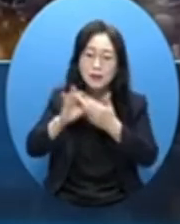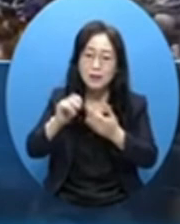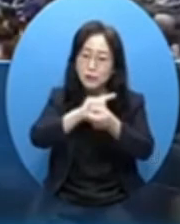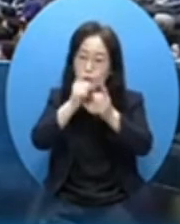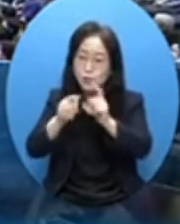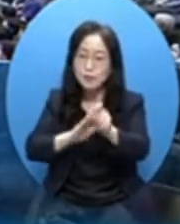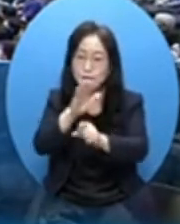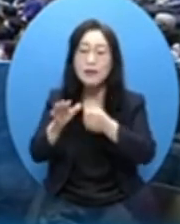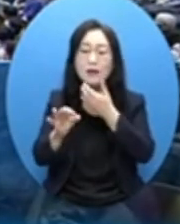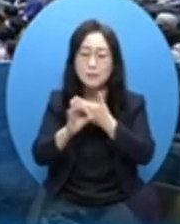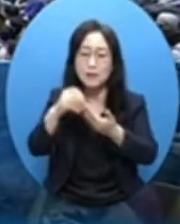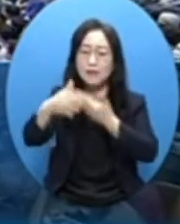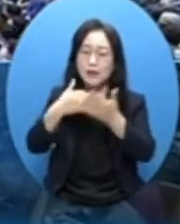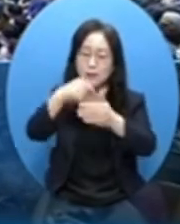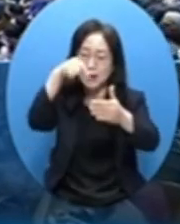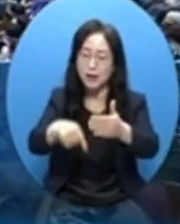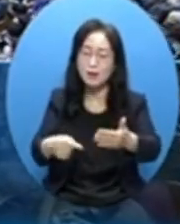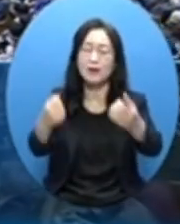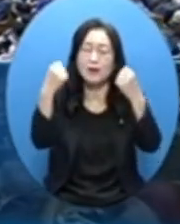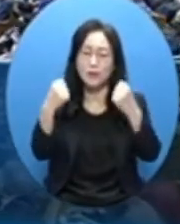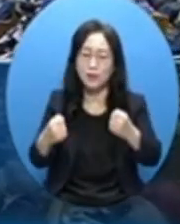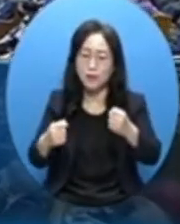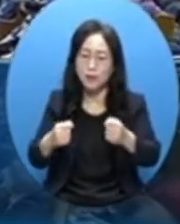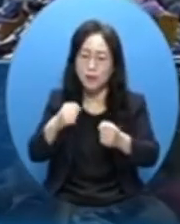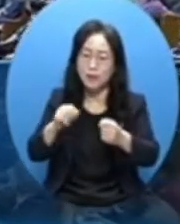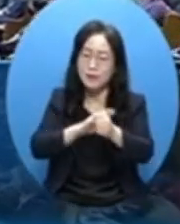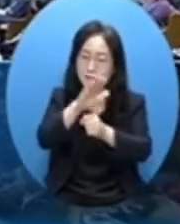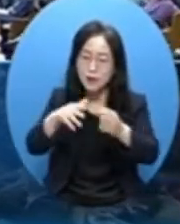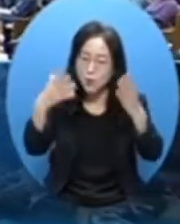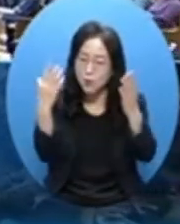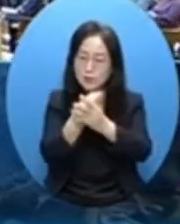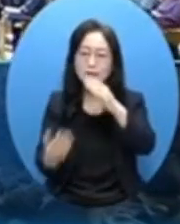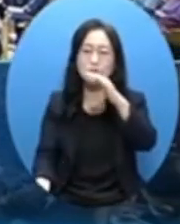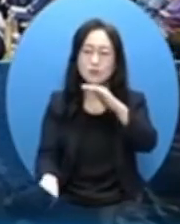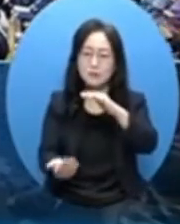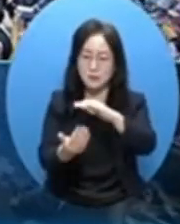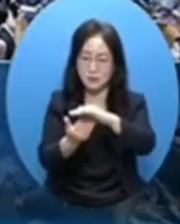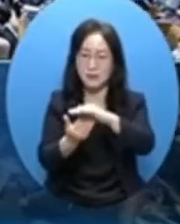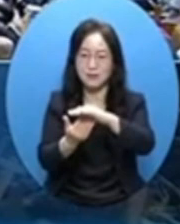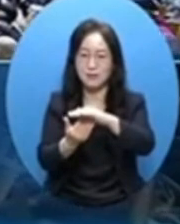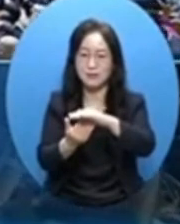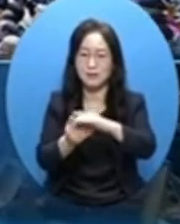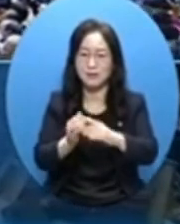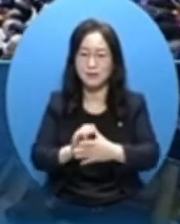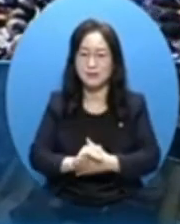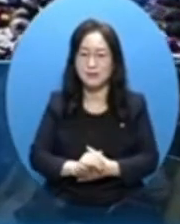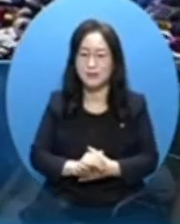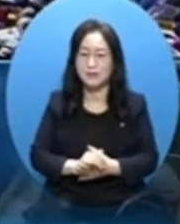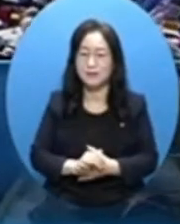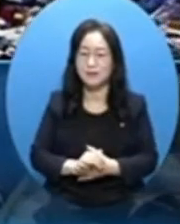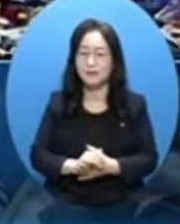하나님이 우리 안에 거하시고 그의 사랑이 우리 안에 온전히 이루어지느니라.